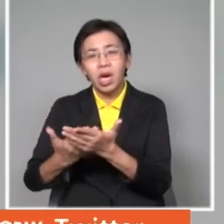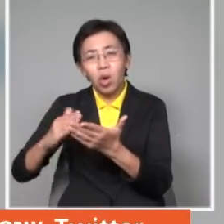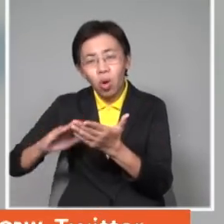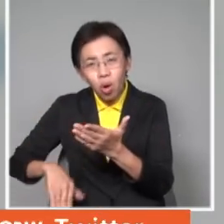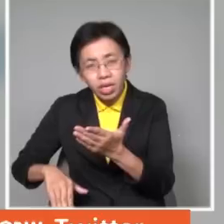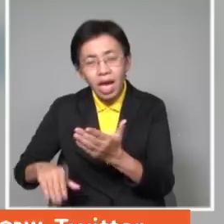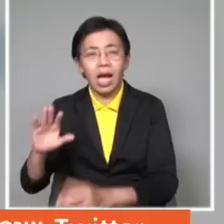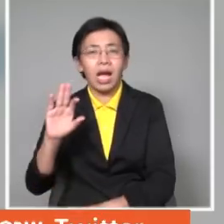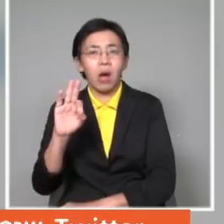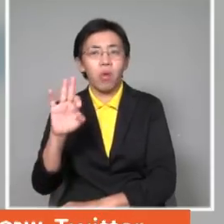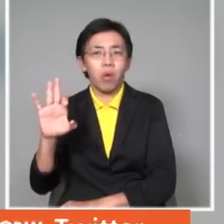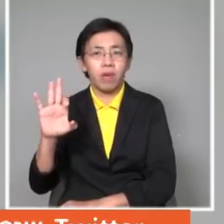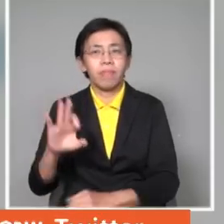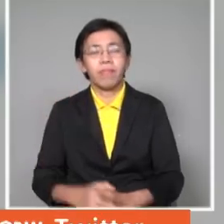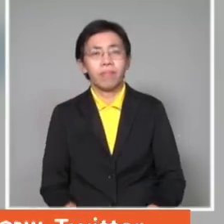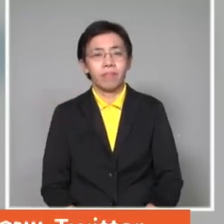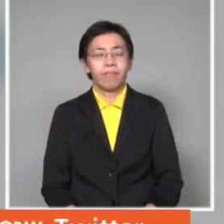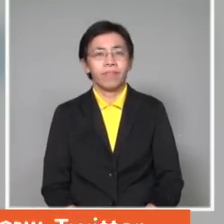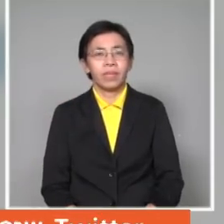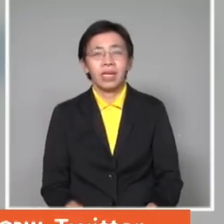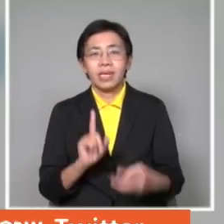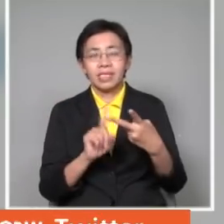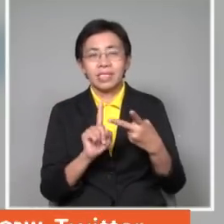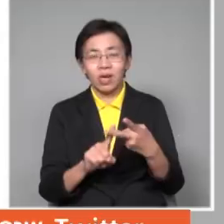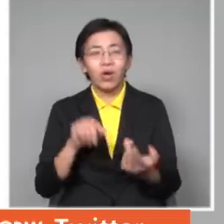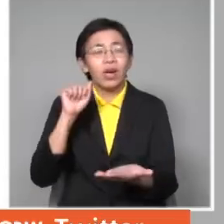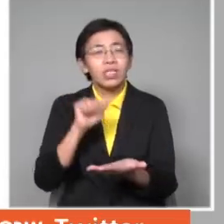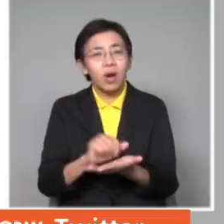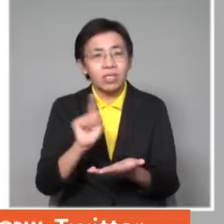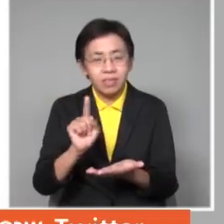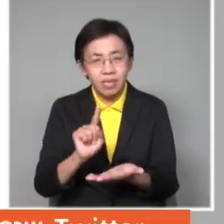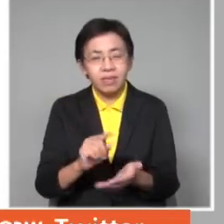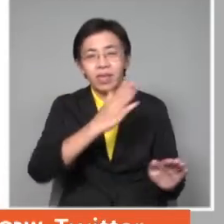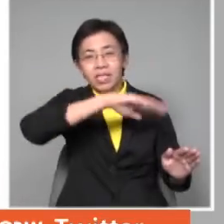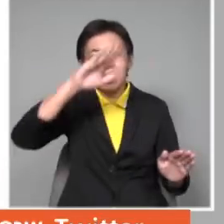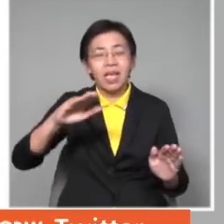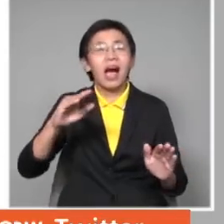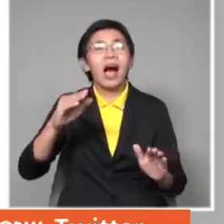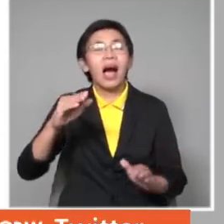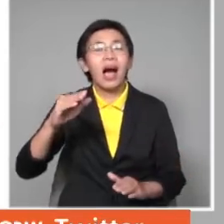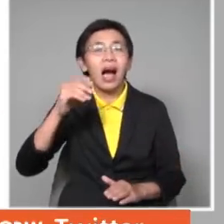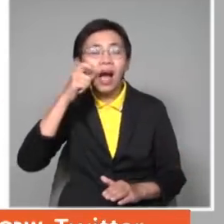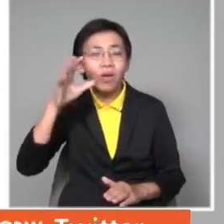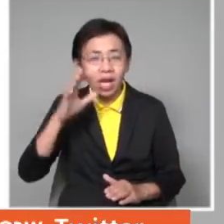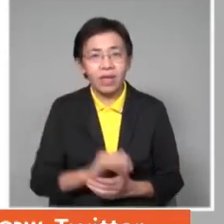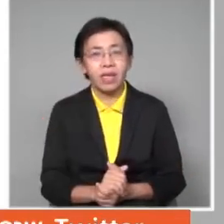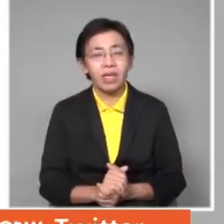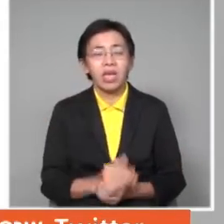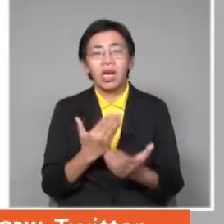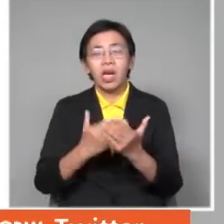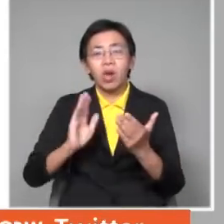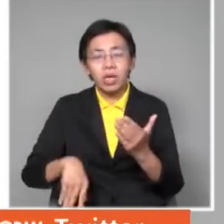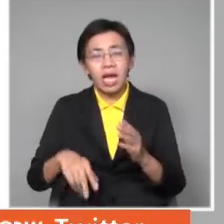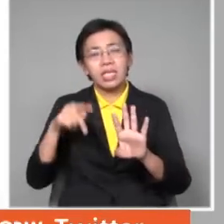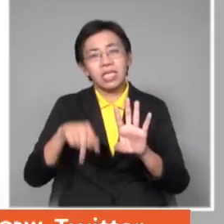ที่ลดเหลือ900บาทเท่านั้นนะคะอีกท่านนึงจองที่พักที่เขาใหญ่ราคาคืนละ 4,800 บาทลดเหลือ